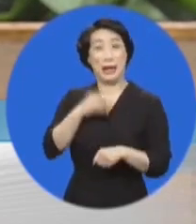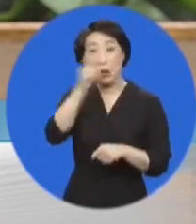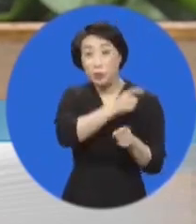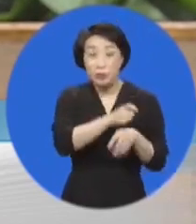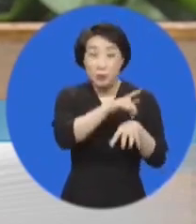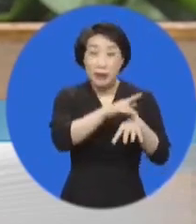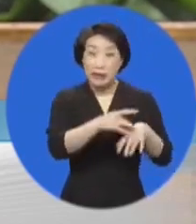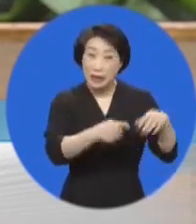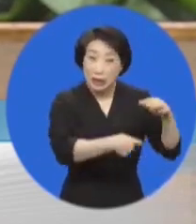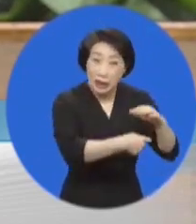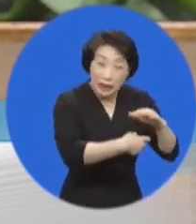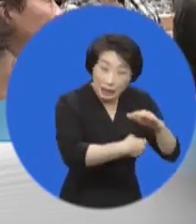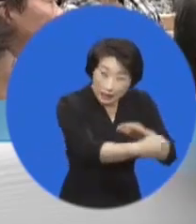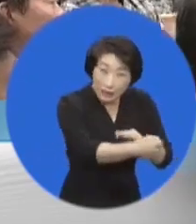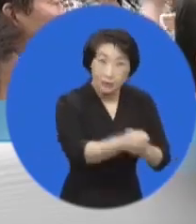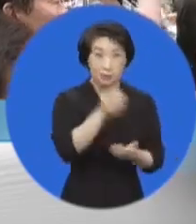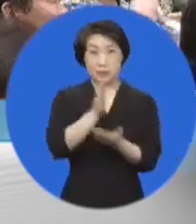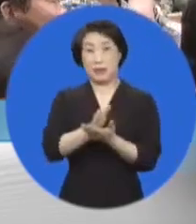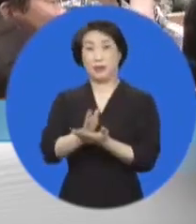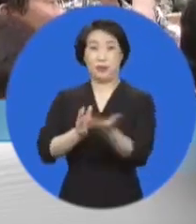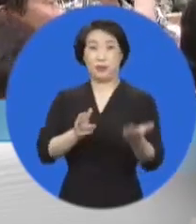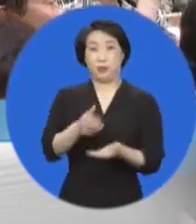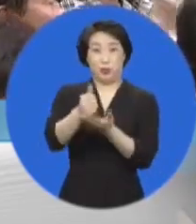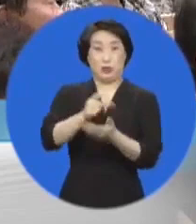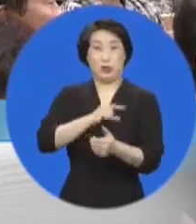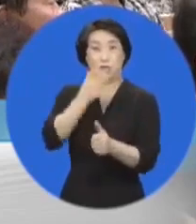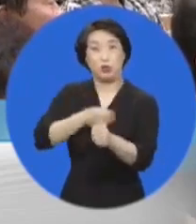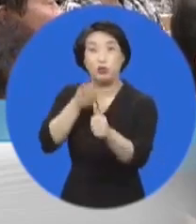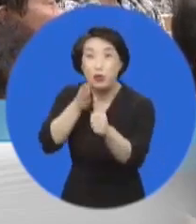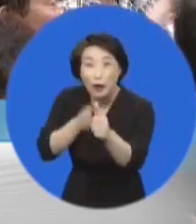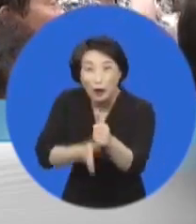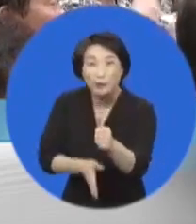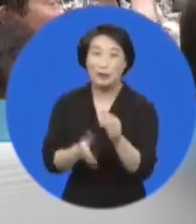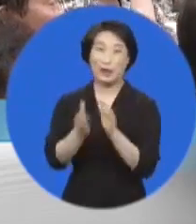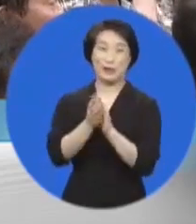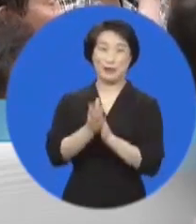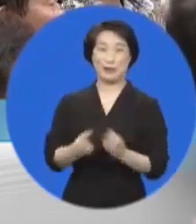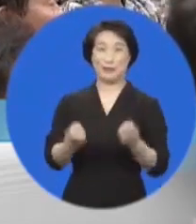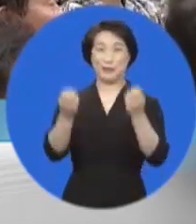털리지 말기를 주님의 이름으로 축원합니다. 할렐루야!